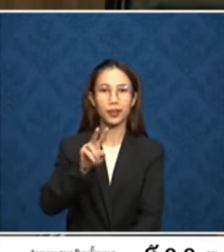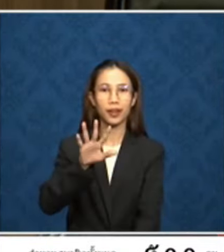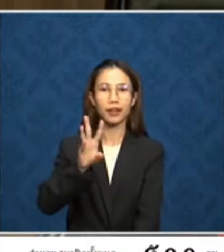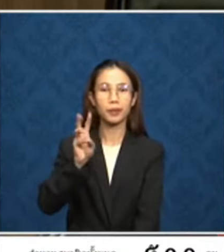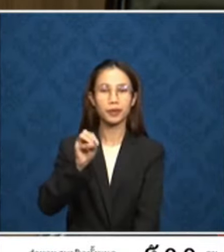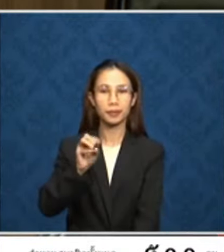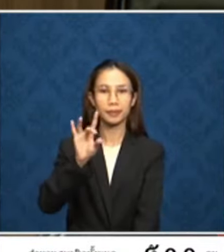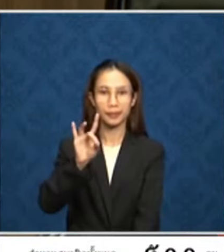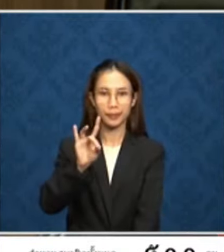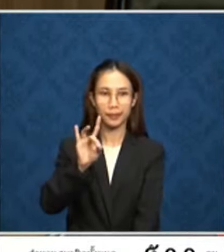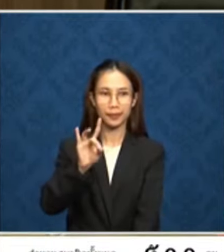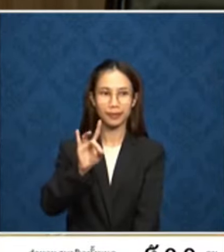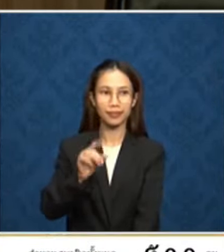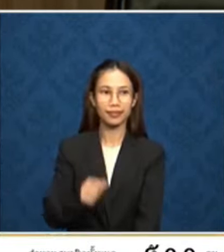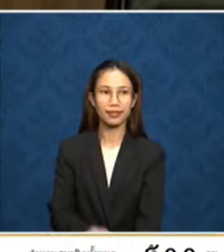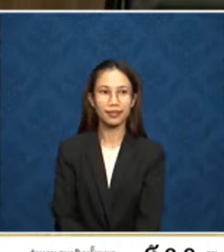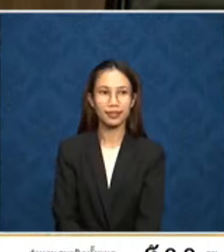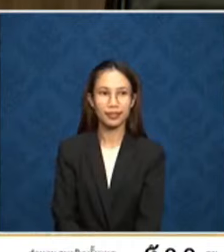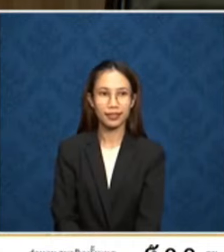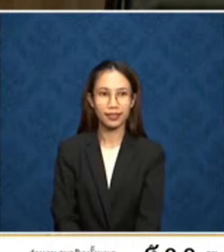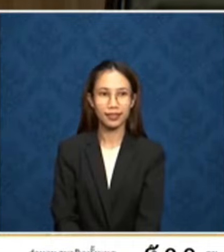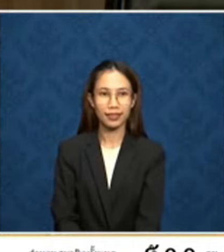2568จำนวน